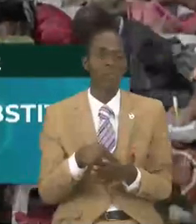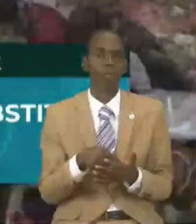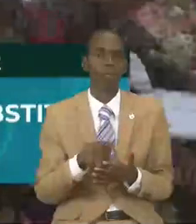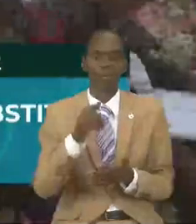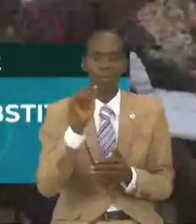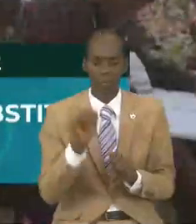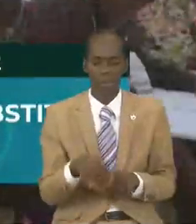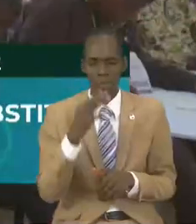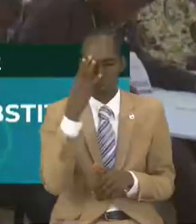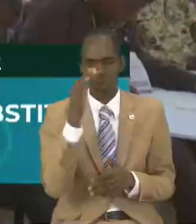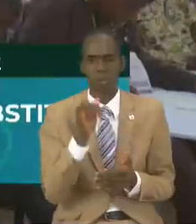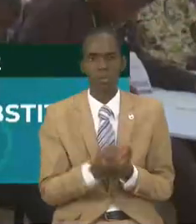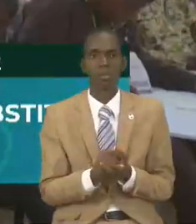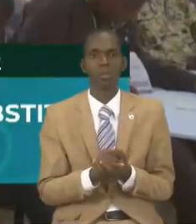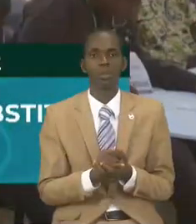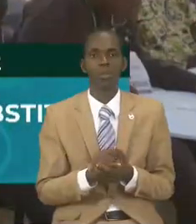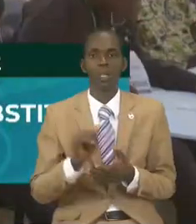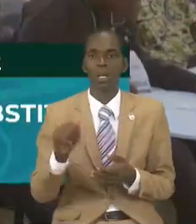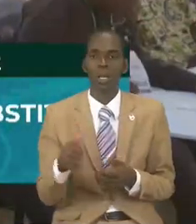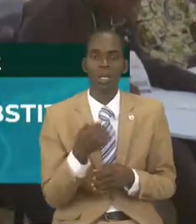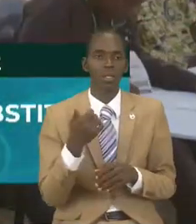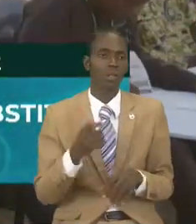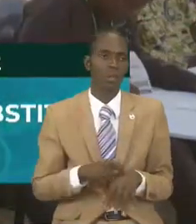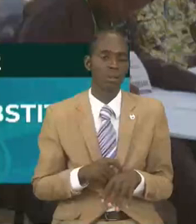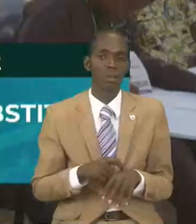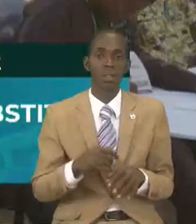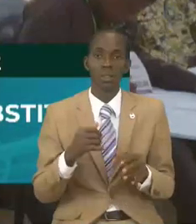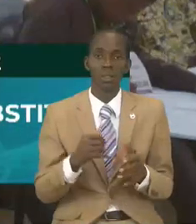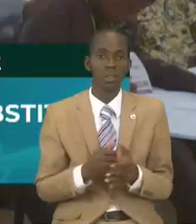et vous pouvez le savoir à tout moment,